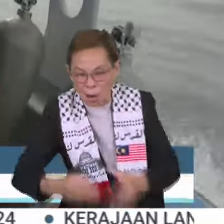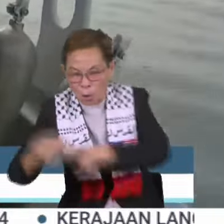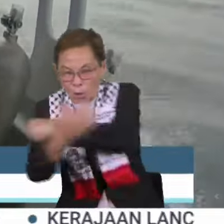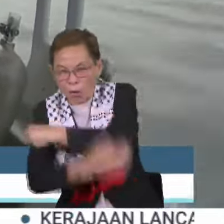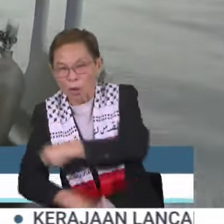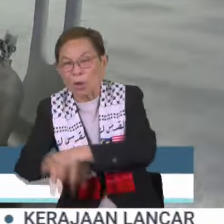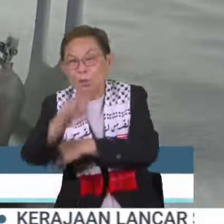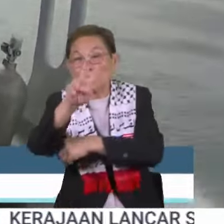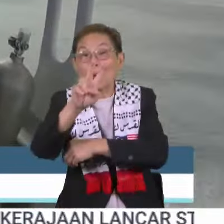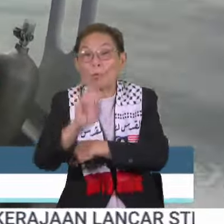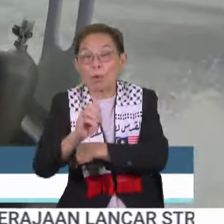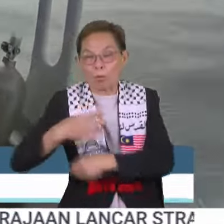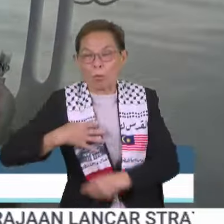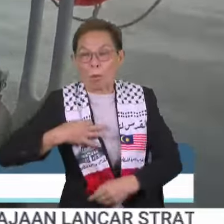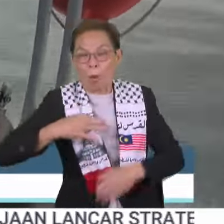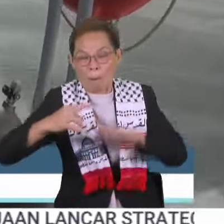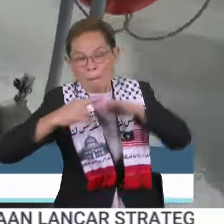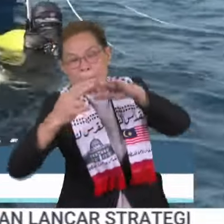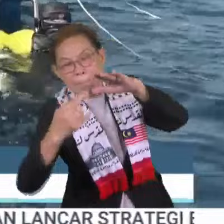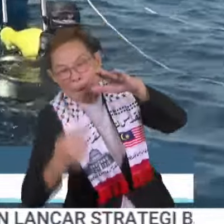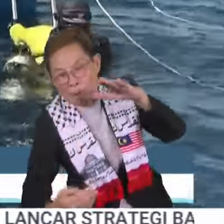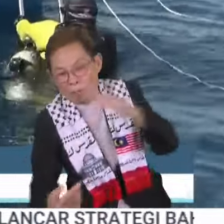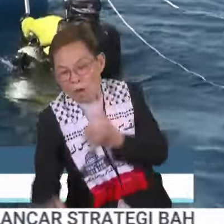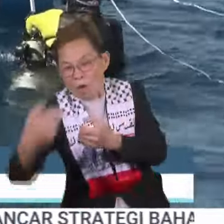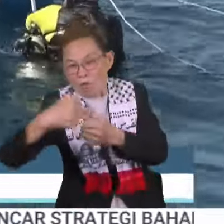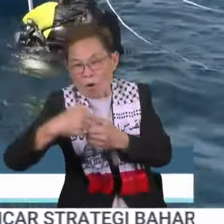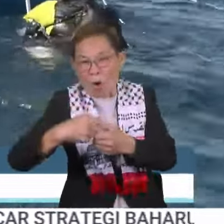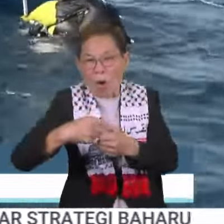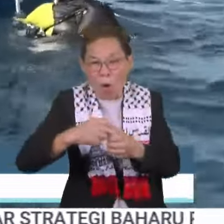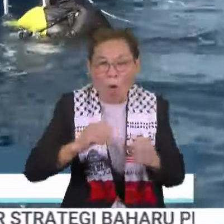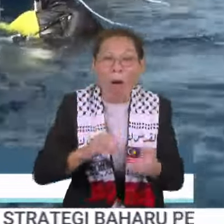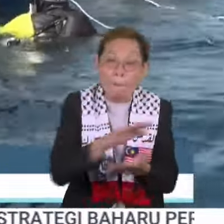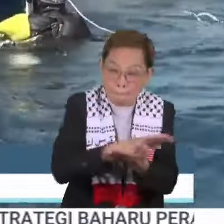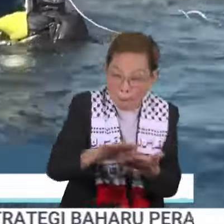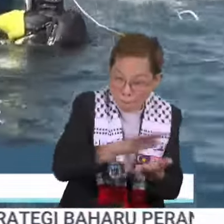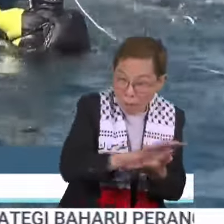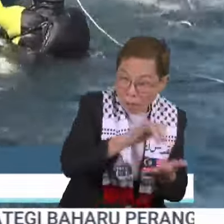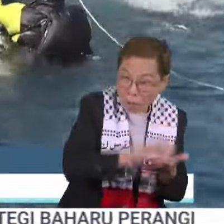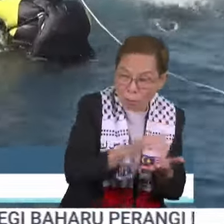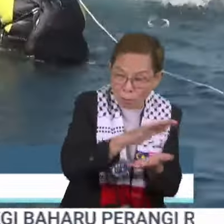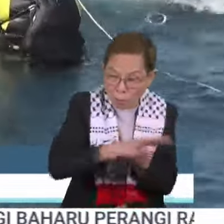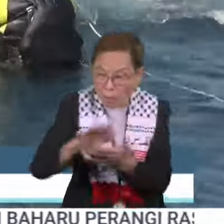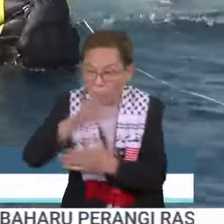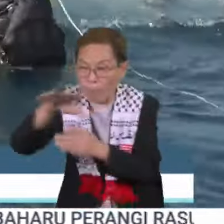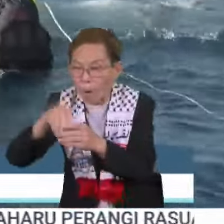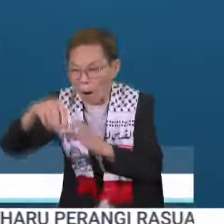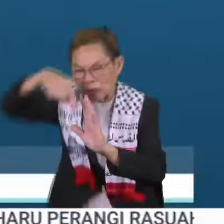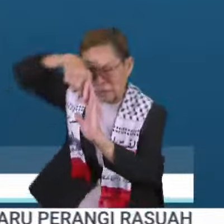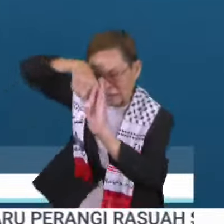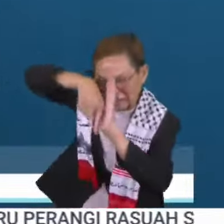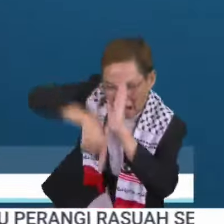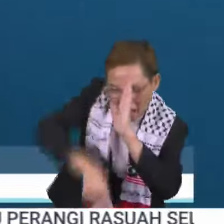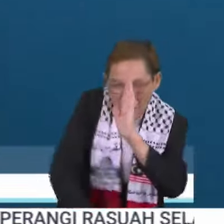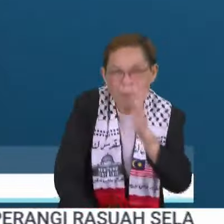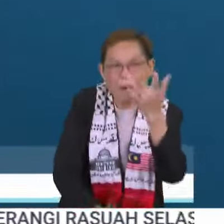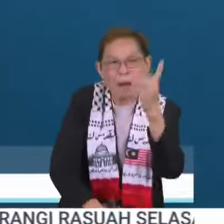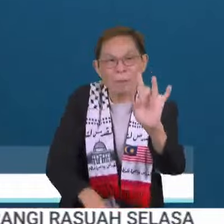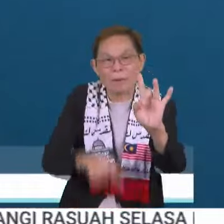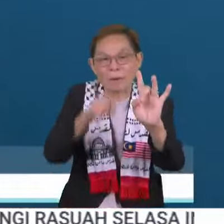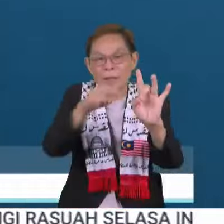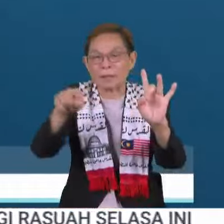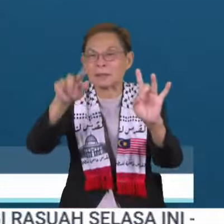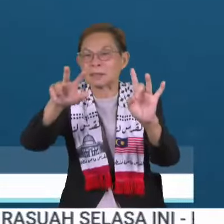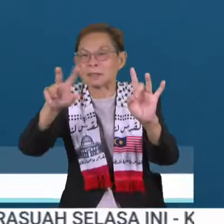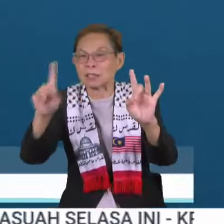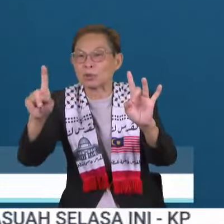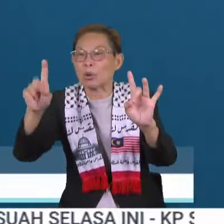20 sukarelawan penyelam mengambil bahagian dalam operasi pembersihan itu. Pembersihan melibatkan kedalaman 18 hingga 31